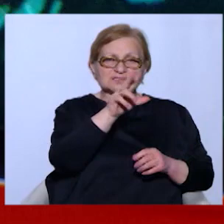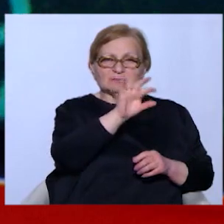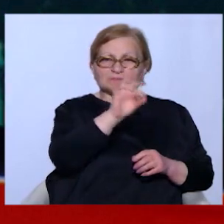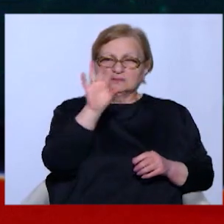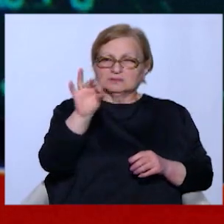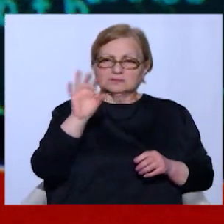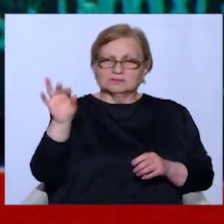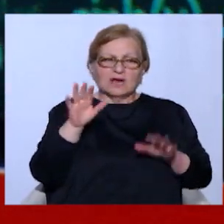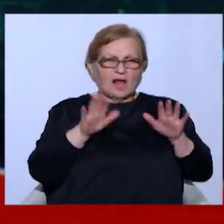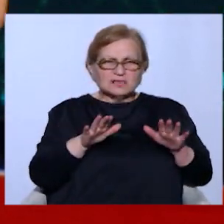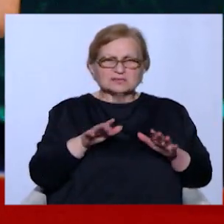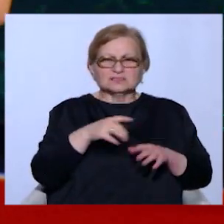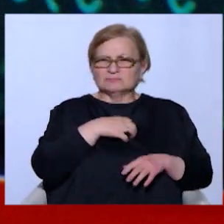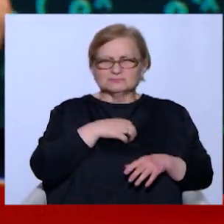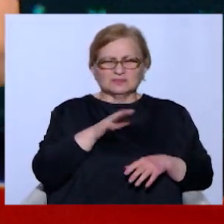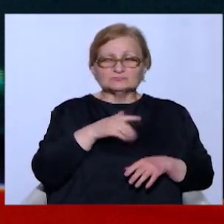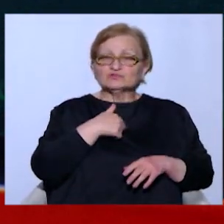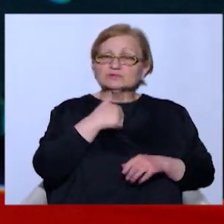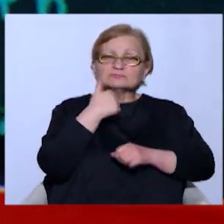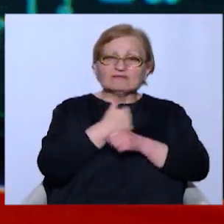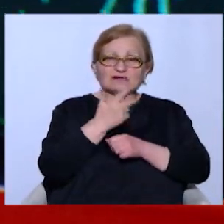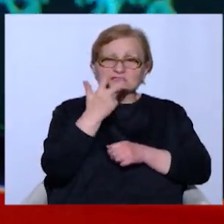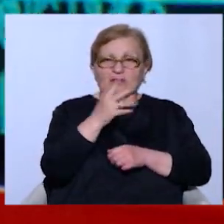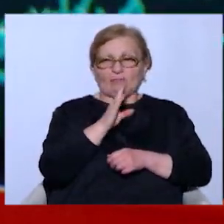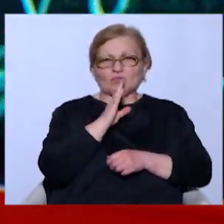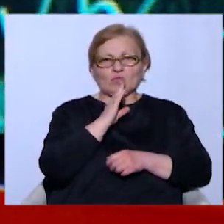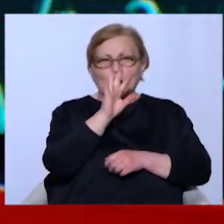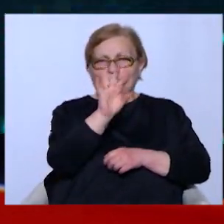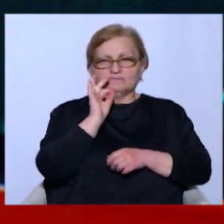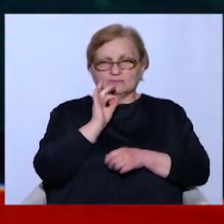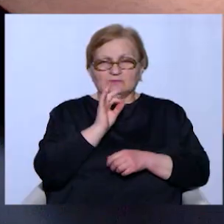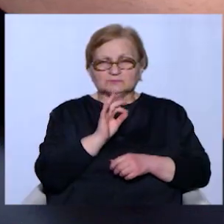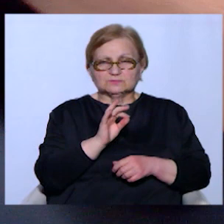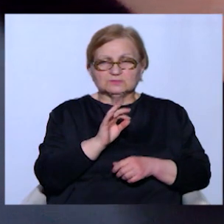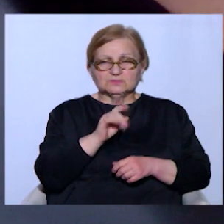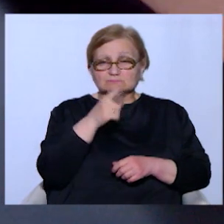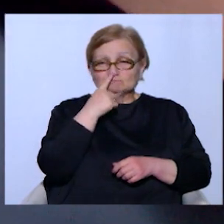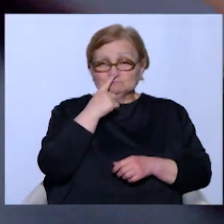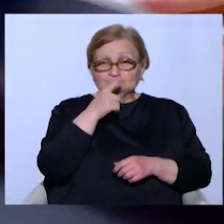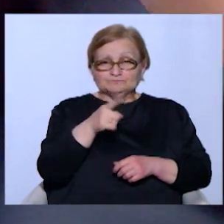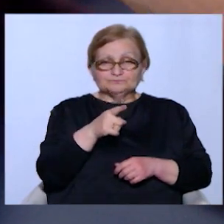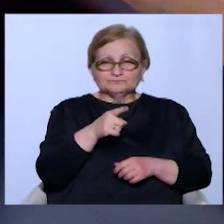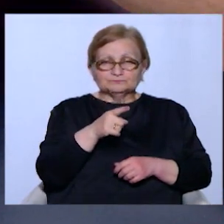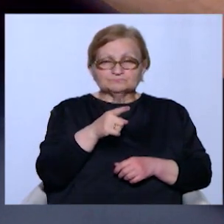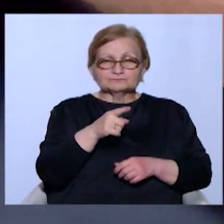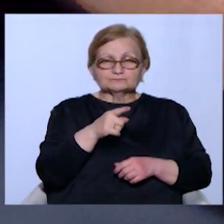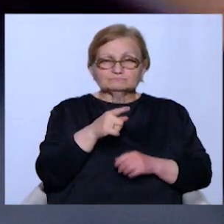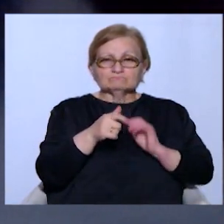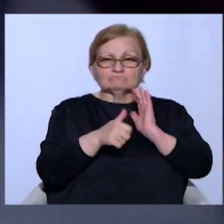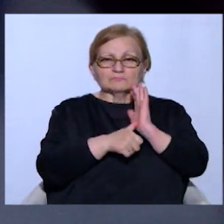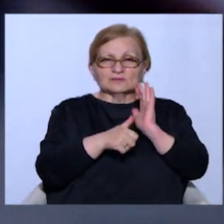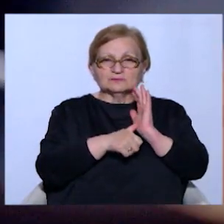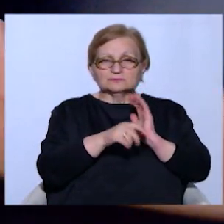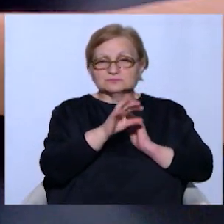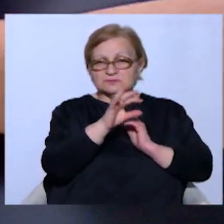ან თანამდებობა ან არაკნიშოვანი პირველი ვინ ამევირჩიოთ მეორე, მესამე. და იგივენაირად ასევე ჩვენ 6-დან